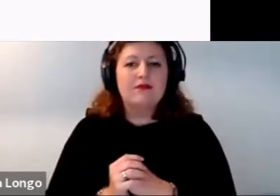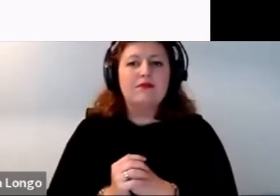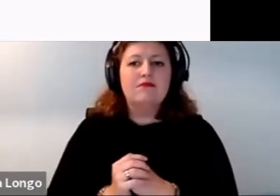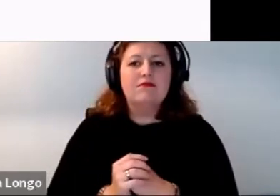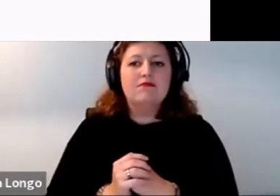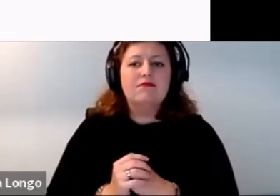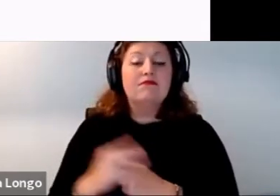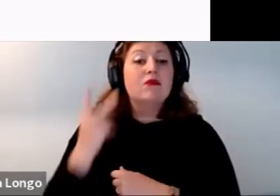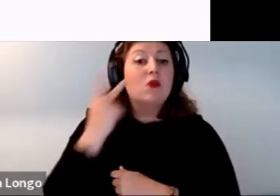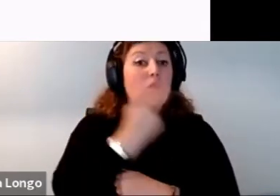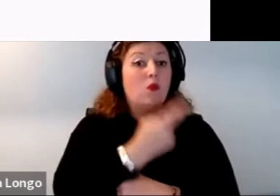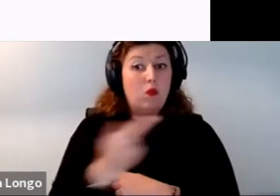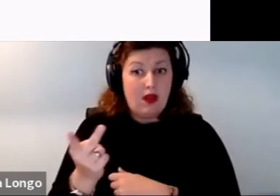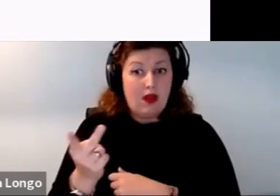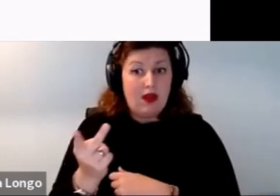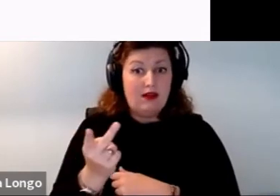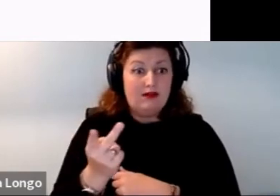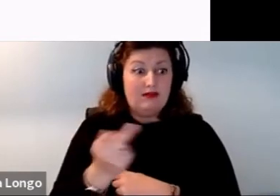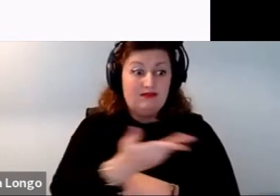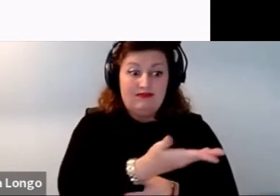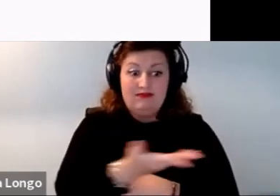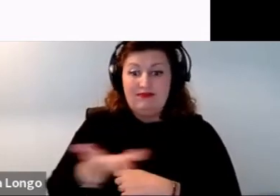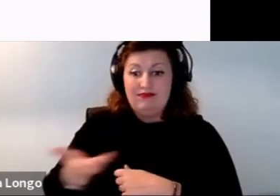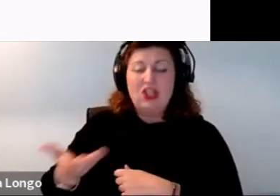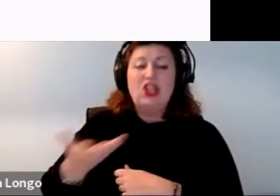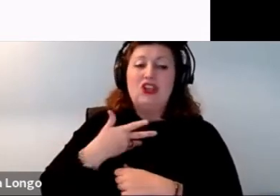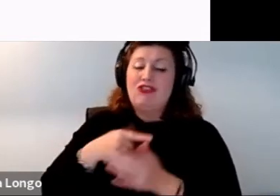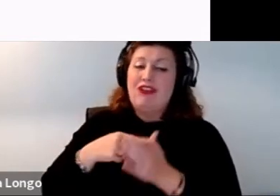sono dei richiami, delle dichiarazioni